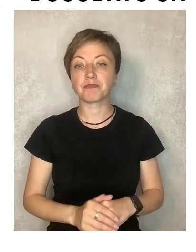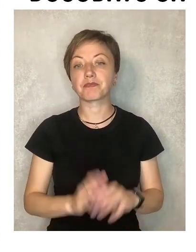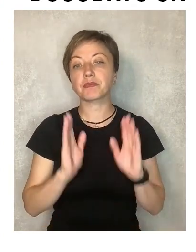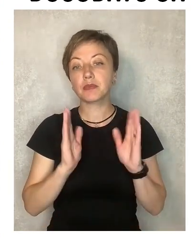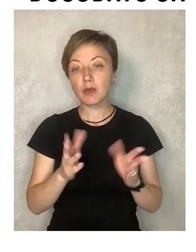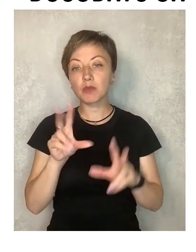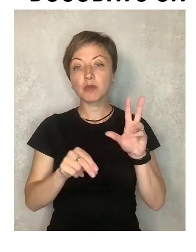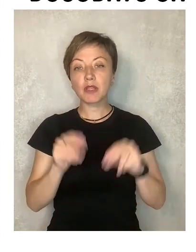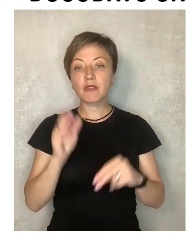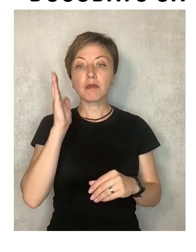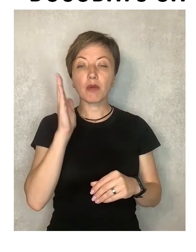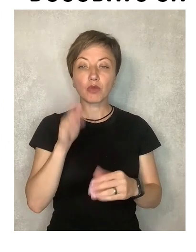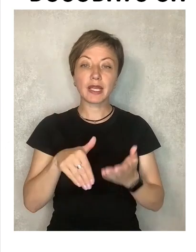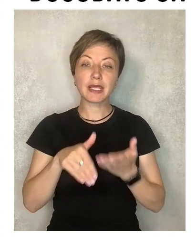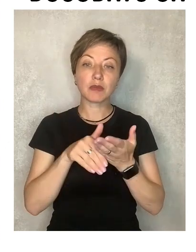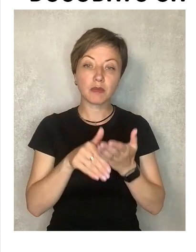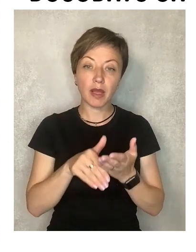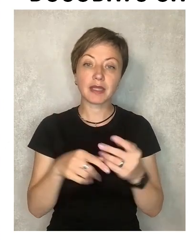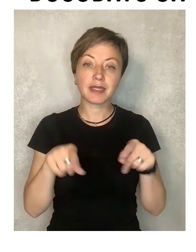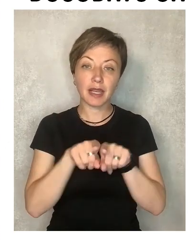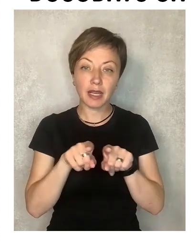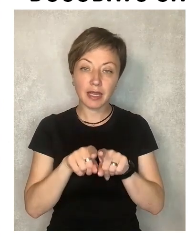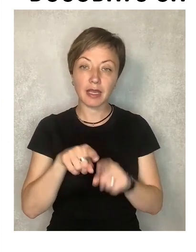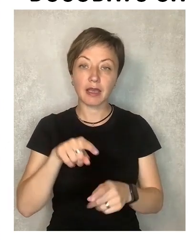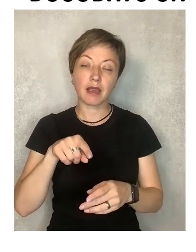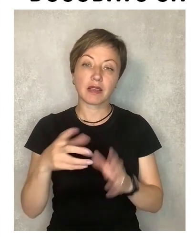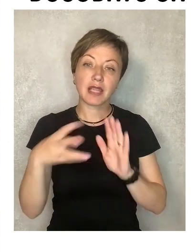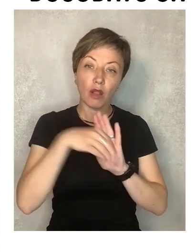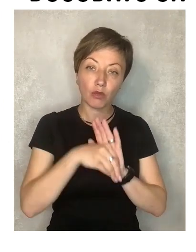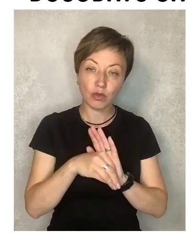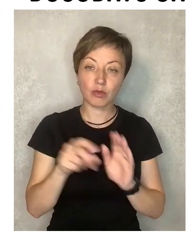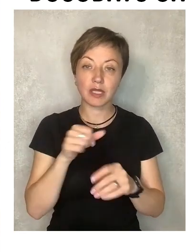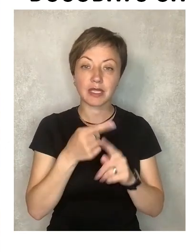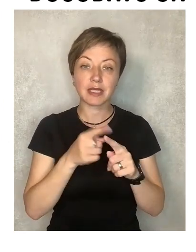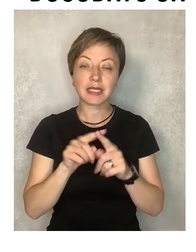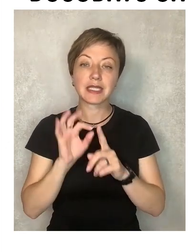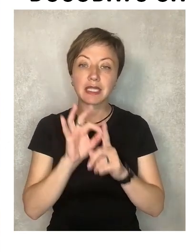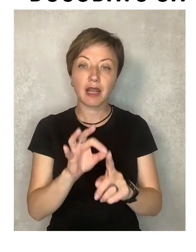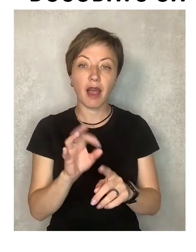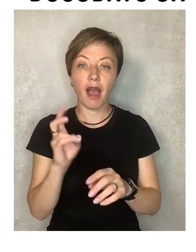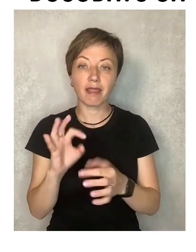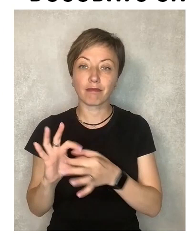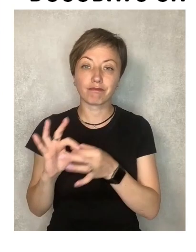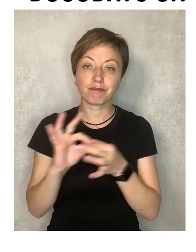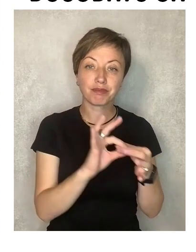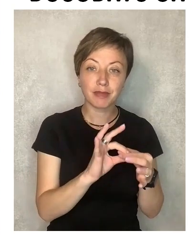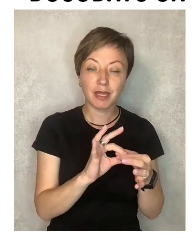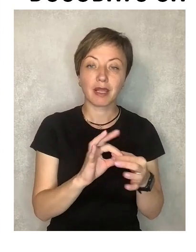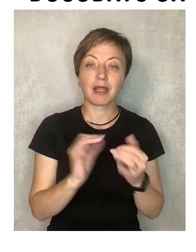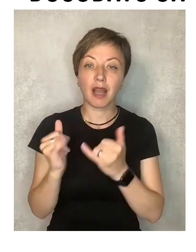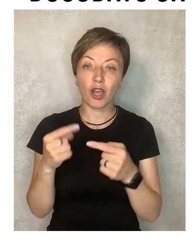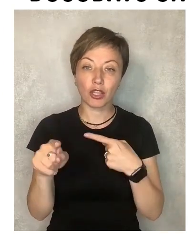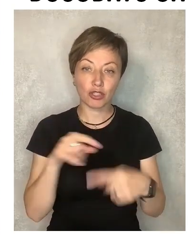майбутньому інструменти партисипації будуть самоціллю, а не таким паровозиком від здобуття інших проєктів. Варто згадати,